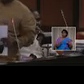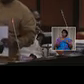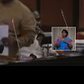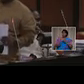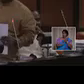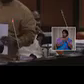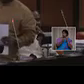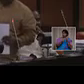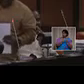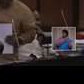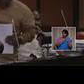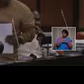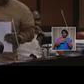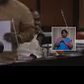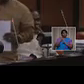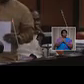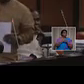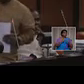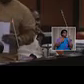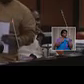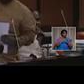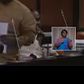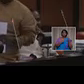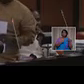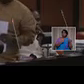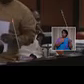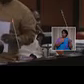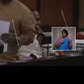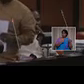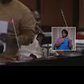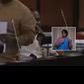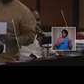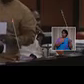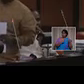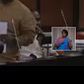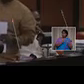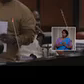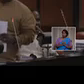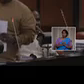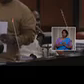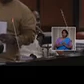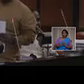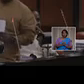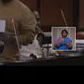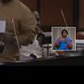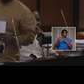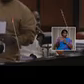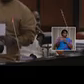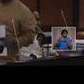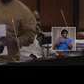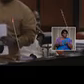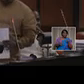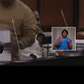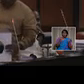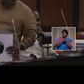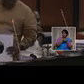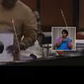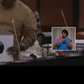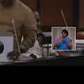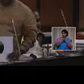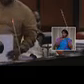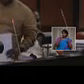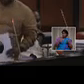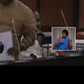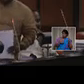இயக்கங்களில் கூடுதலானவை அரசியல் நீரோட்டத்தில் கலந்து கொண்டோம். 89 நடைபெற்ற பாராளுமன்ற தேர்தலிலே பங்கு